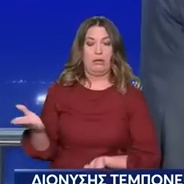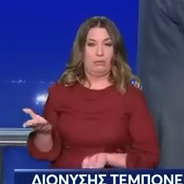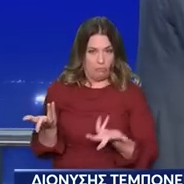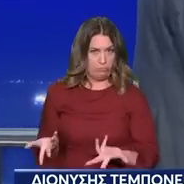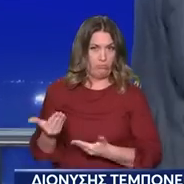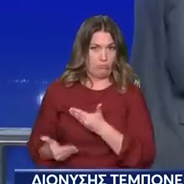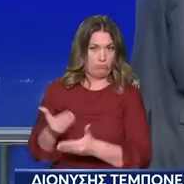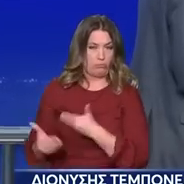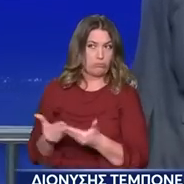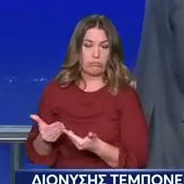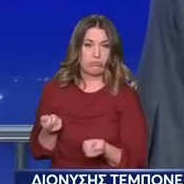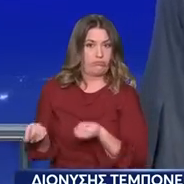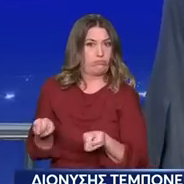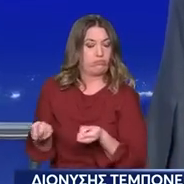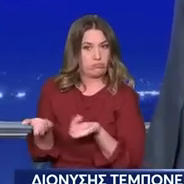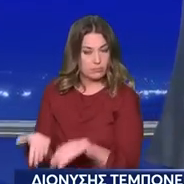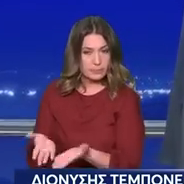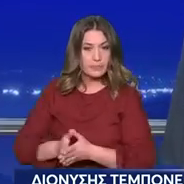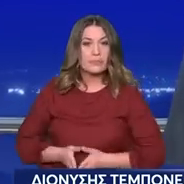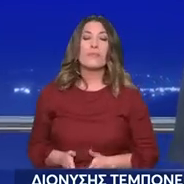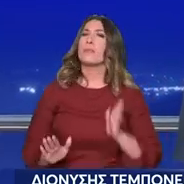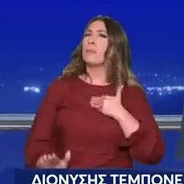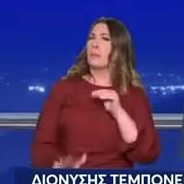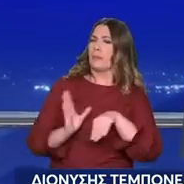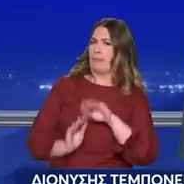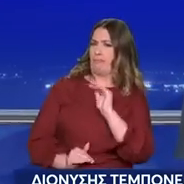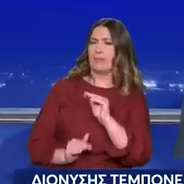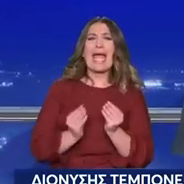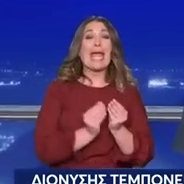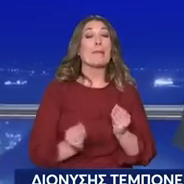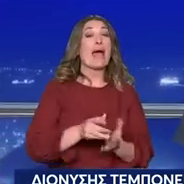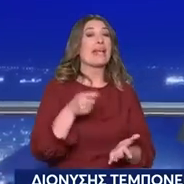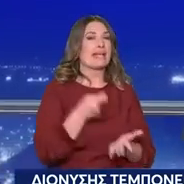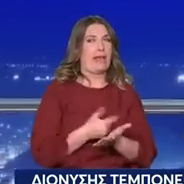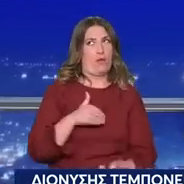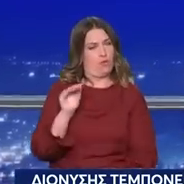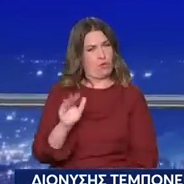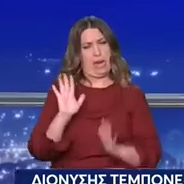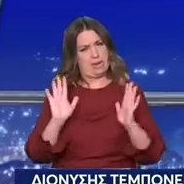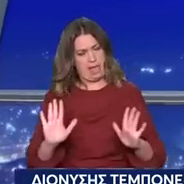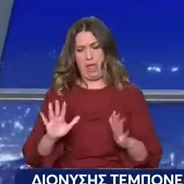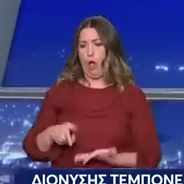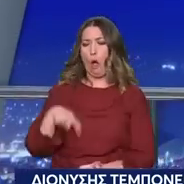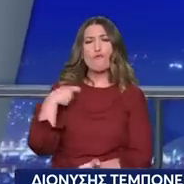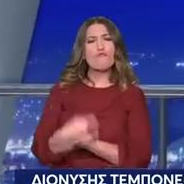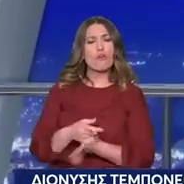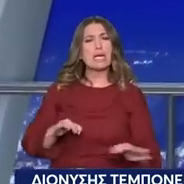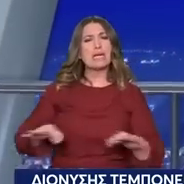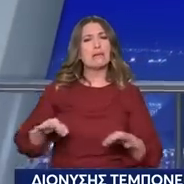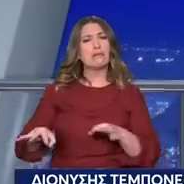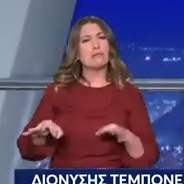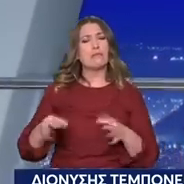πολιτική. Ερώτημα. Πρώτο. Αυτά τα υπερκέρδη, πέραν το ότι υπάρχει ένα σχέδιο φορολόγησης 90% ήδη από την κυβέρνηση,